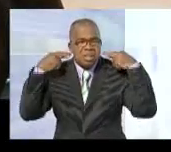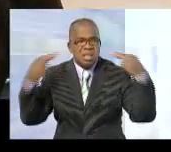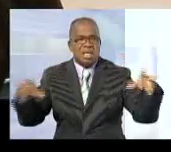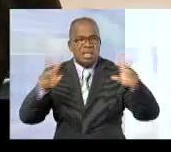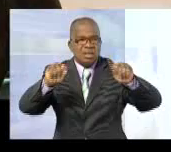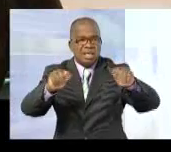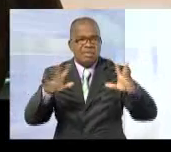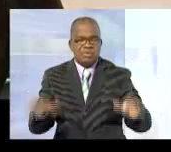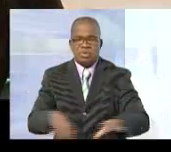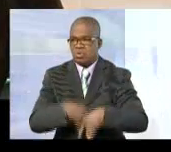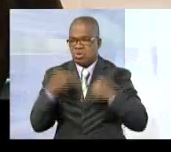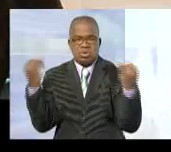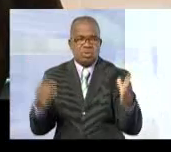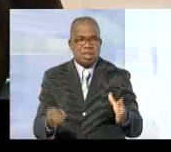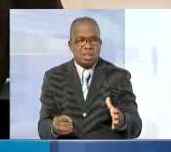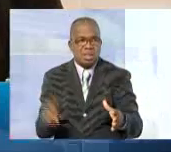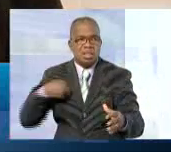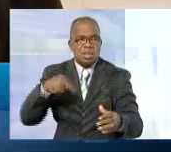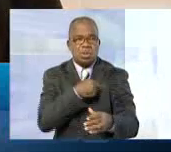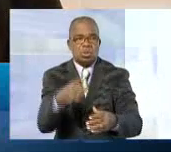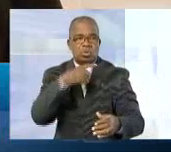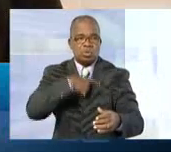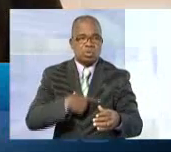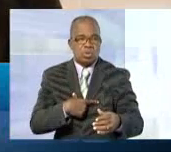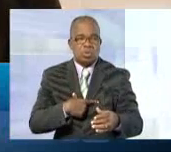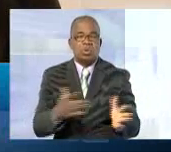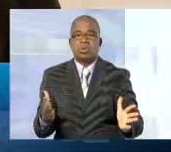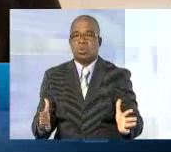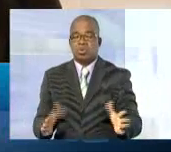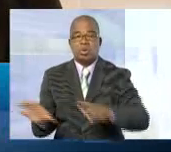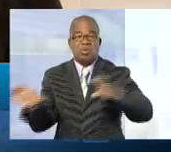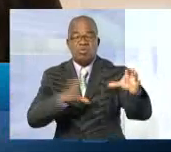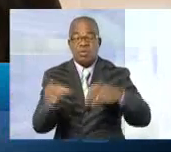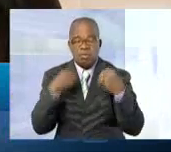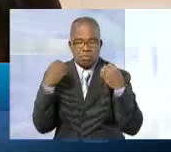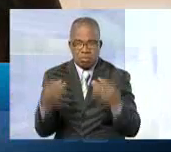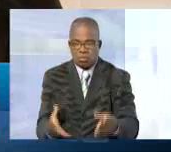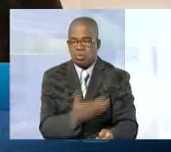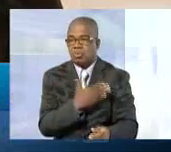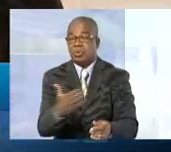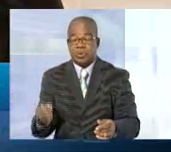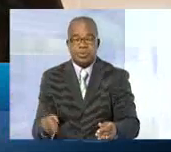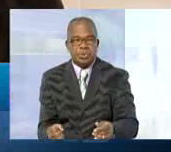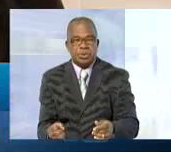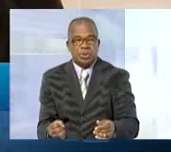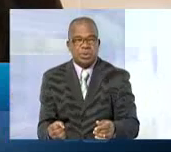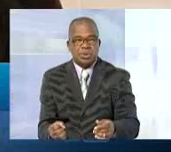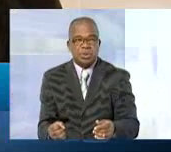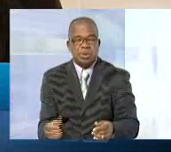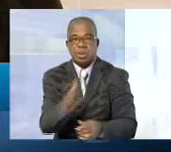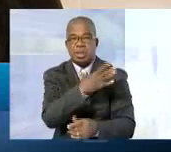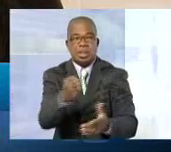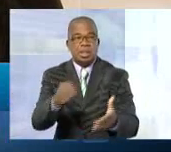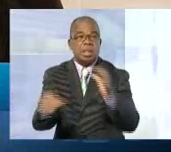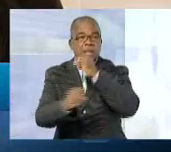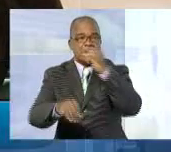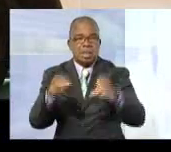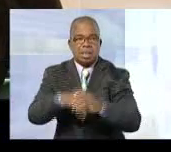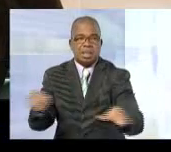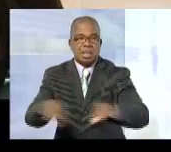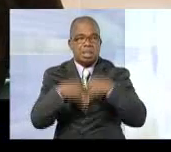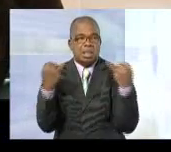nombre de programmes que nous souhaitons mettre à la disposition des futurs entrepreneurs dans le secteur, de publier dans la presse